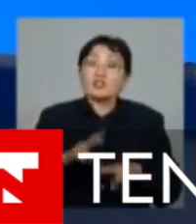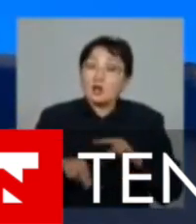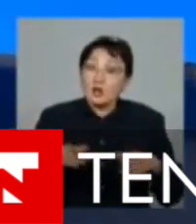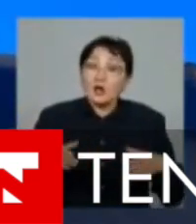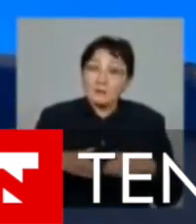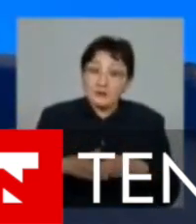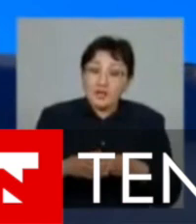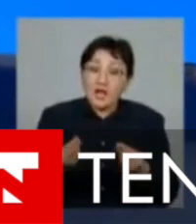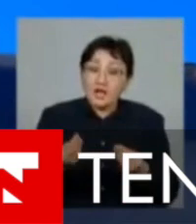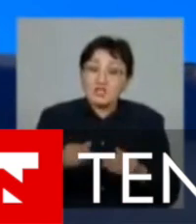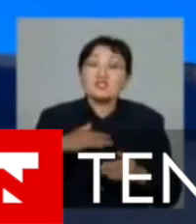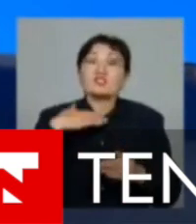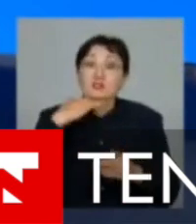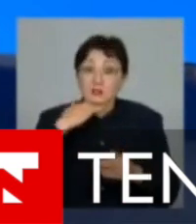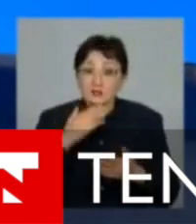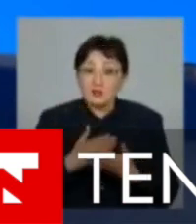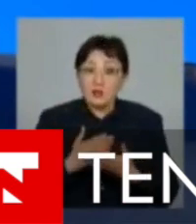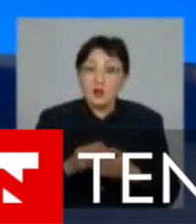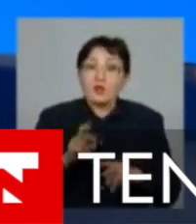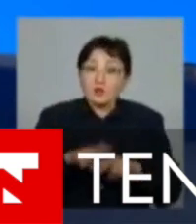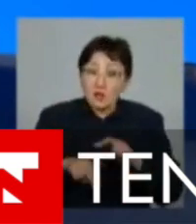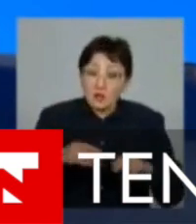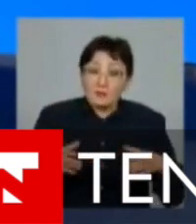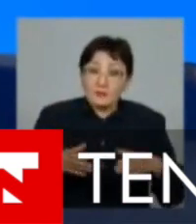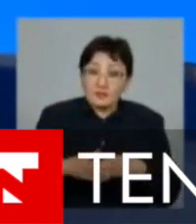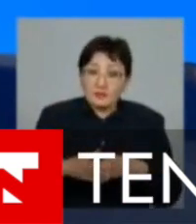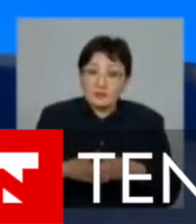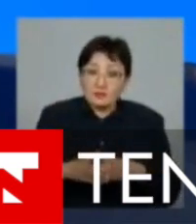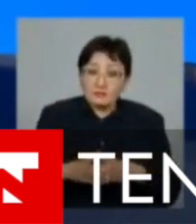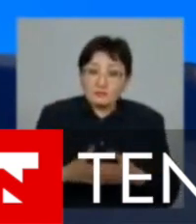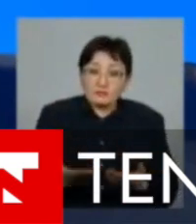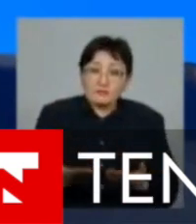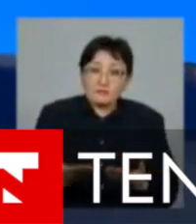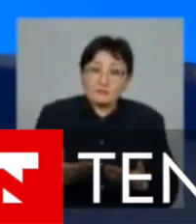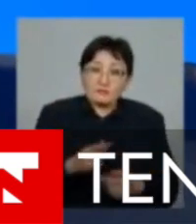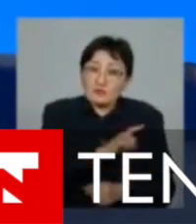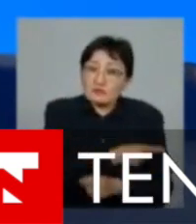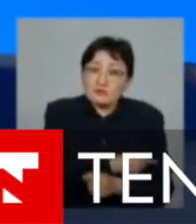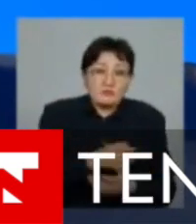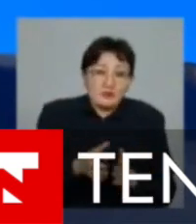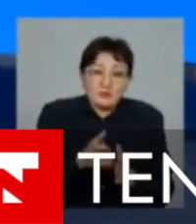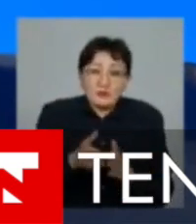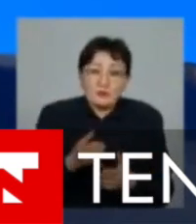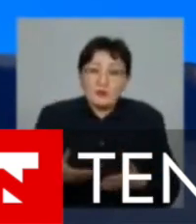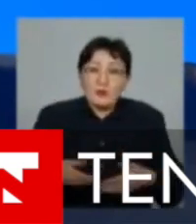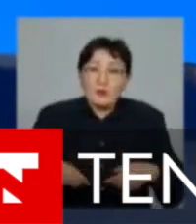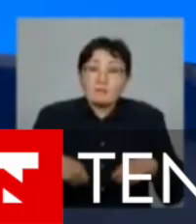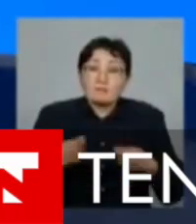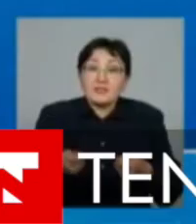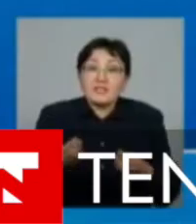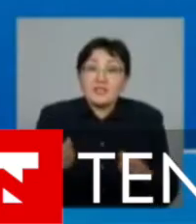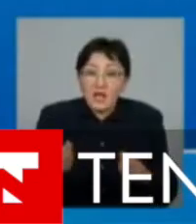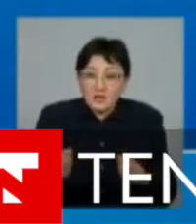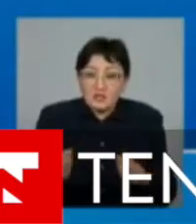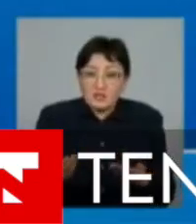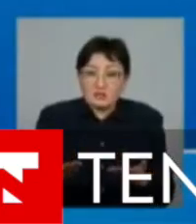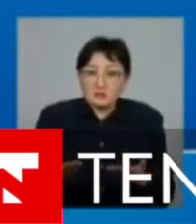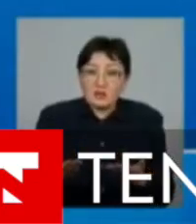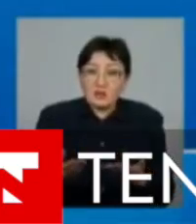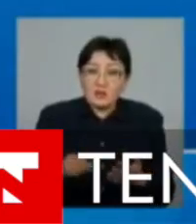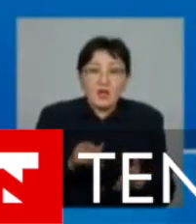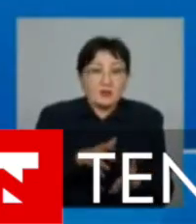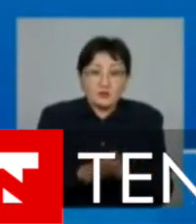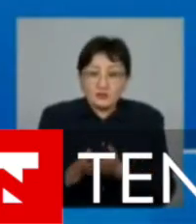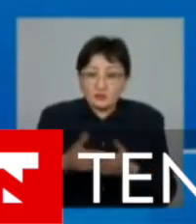мынау подрядчиктің жұмысы күші жетпейді ма, басқасы ма, берген ақшаны игермейді. Сол ырдың-дырдыңменен әлі